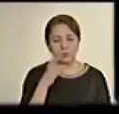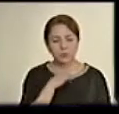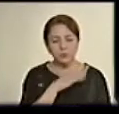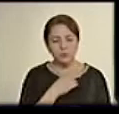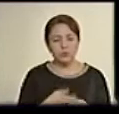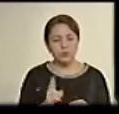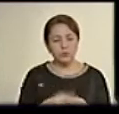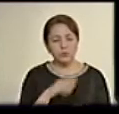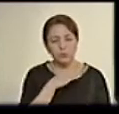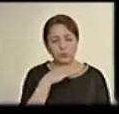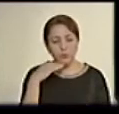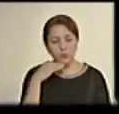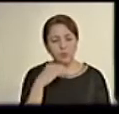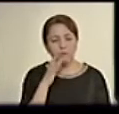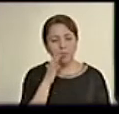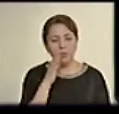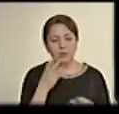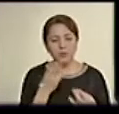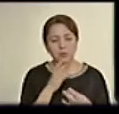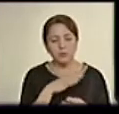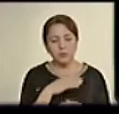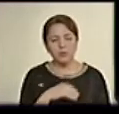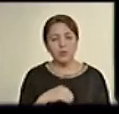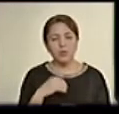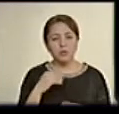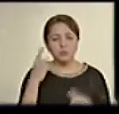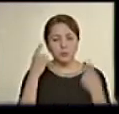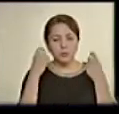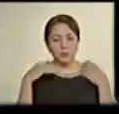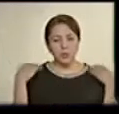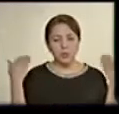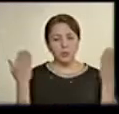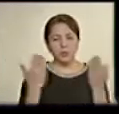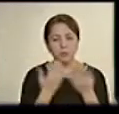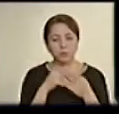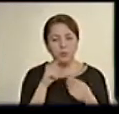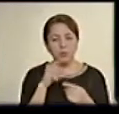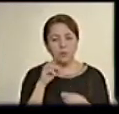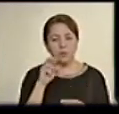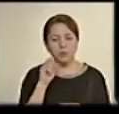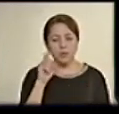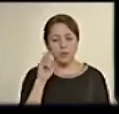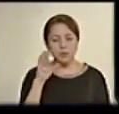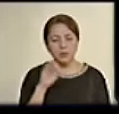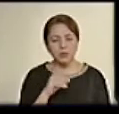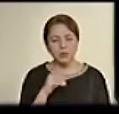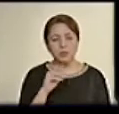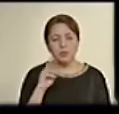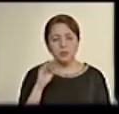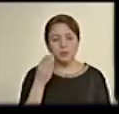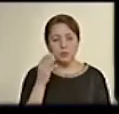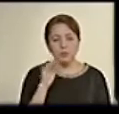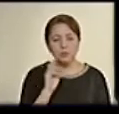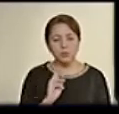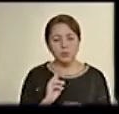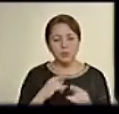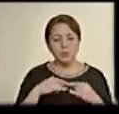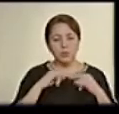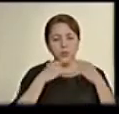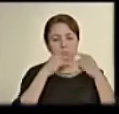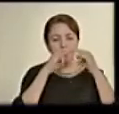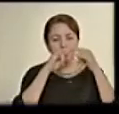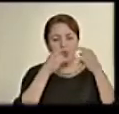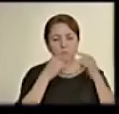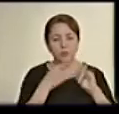ancha vaqtlar ketgan. Buxoroning atroflari mana bunday paxsa hamda pishiq g'ishtdan qilingan tepasi burchlar